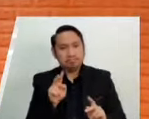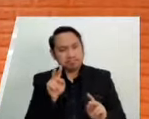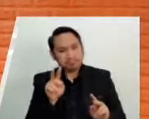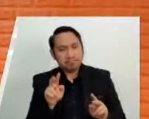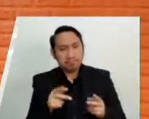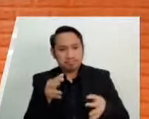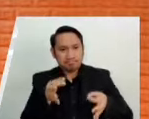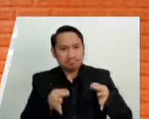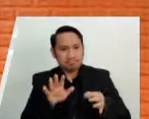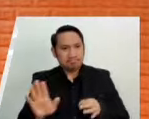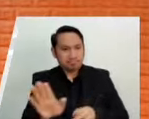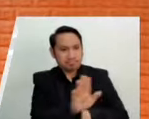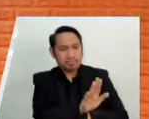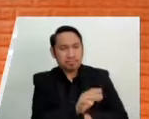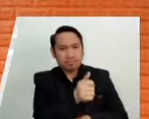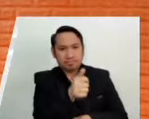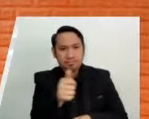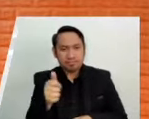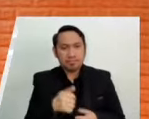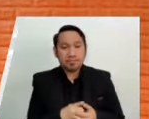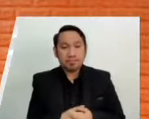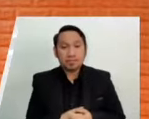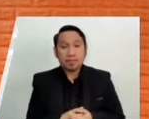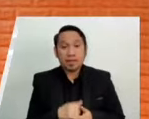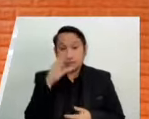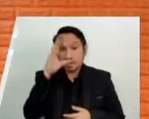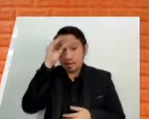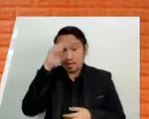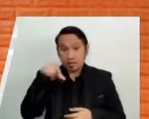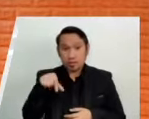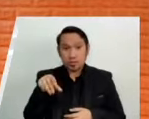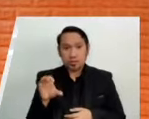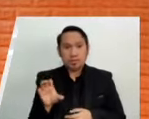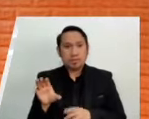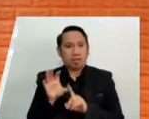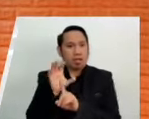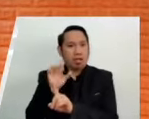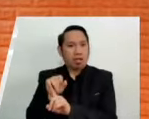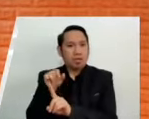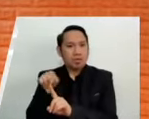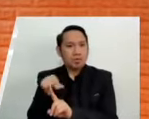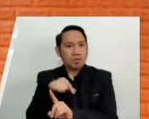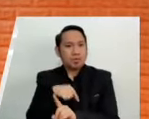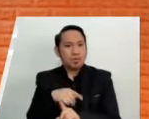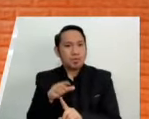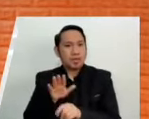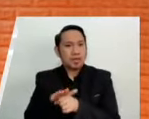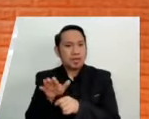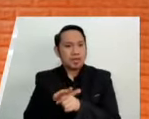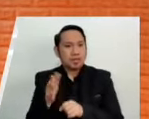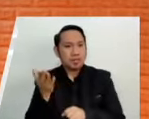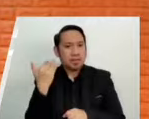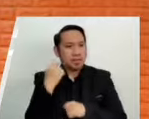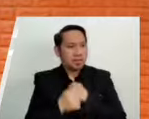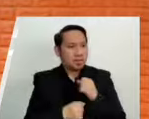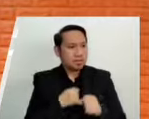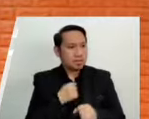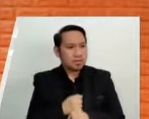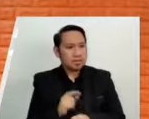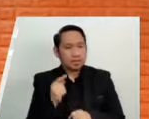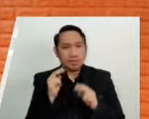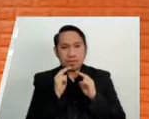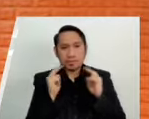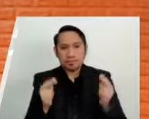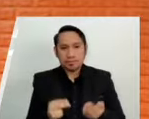Arestado ang isang lalaki sa Quezon City dahil sa amoy panggagahasa sa isang babae noong Marso ng nakaraang taon. May unang balita si James